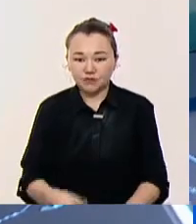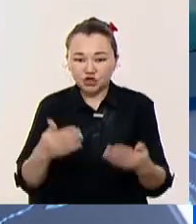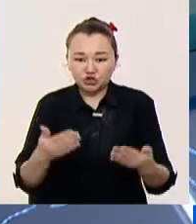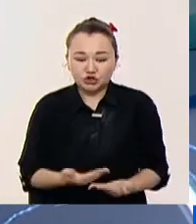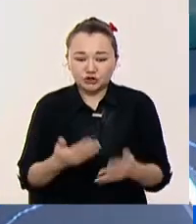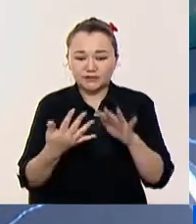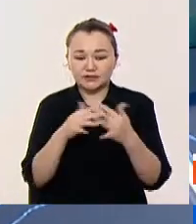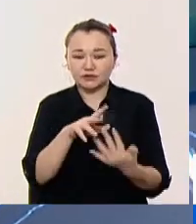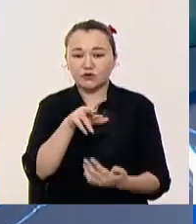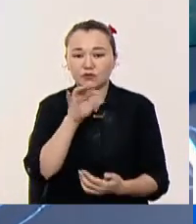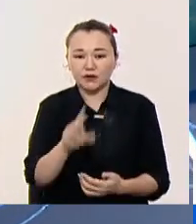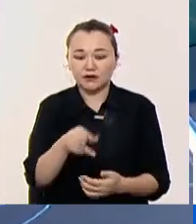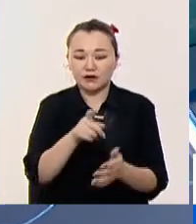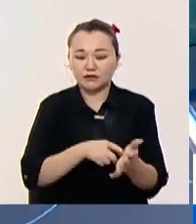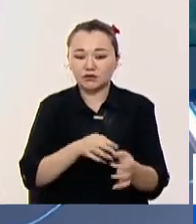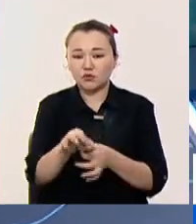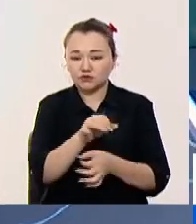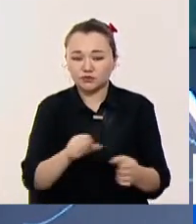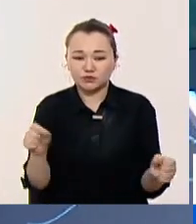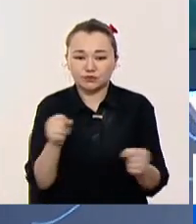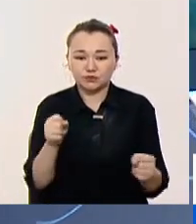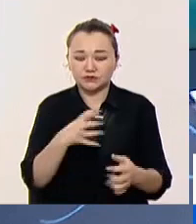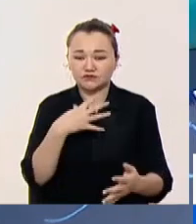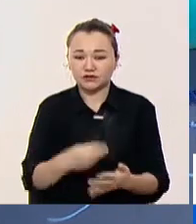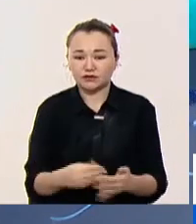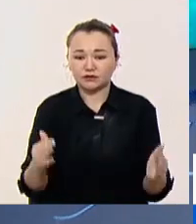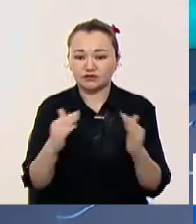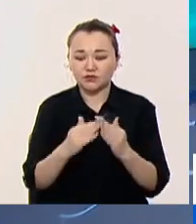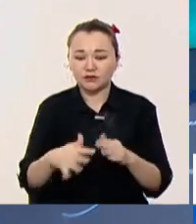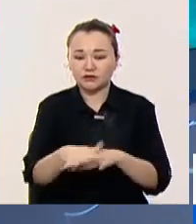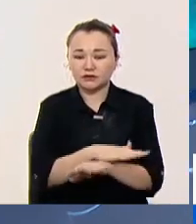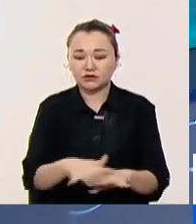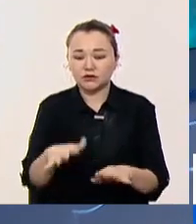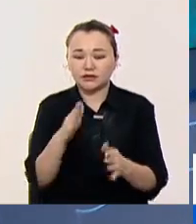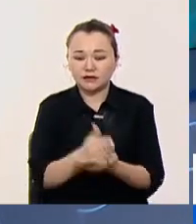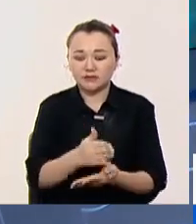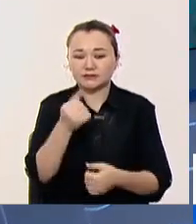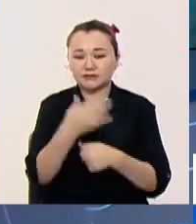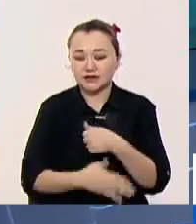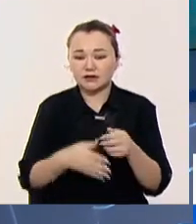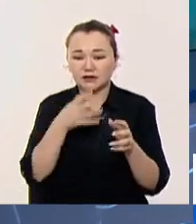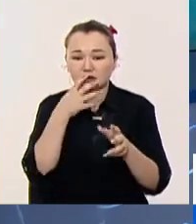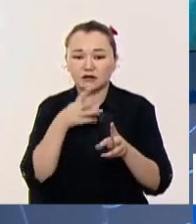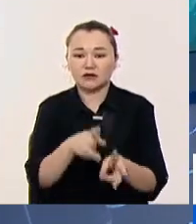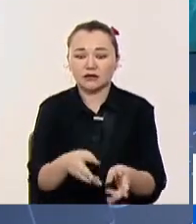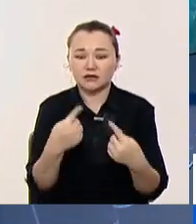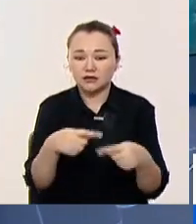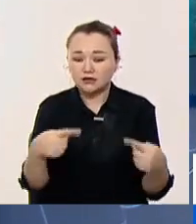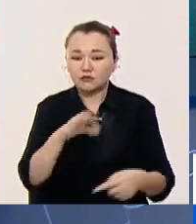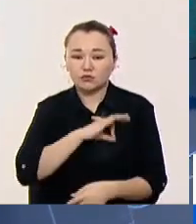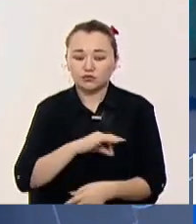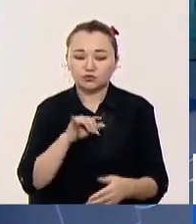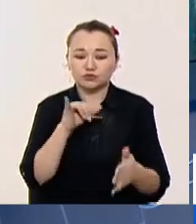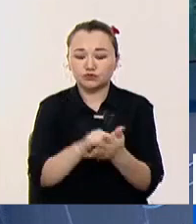Жители села Топар Карагандинской области замерзают в своих домах. В населенном пункте есть центральное отопление, но некоторые потребители